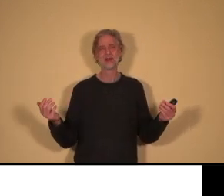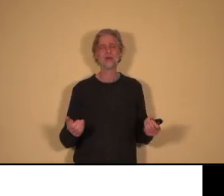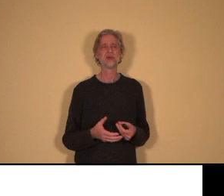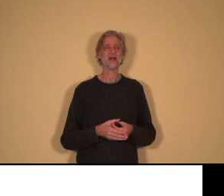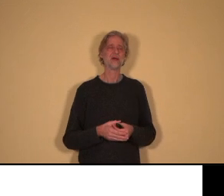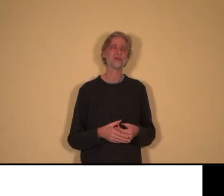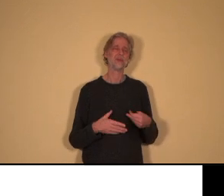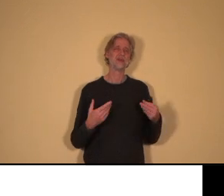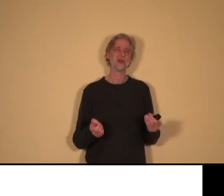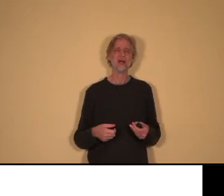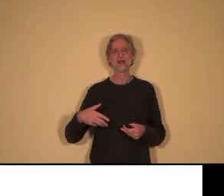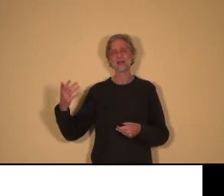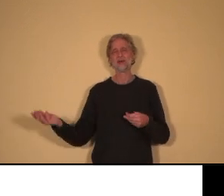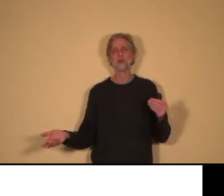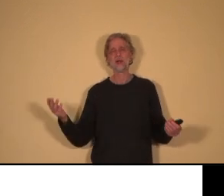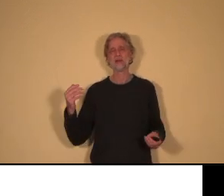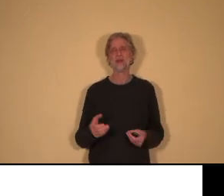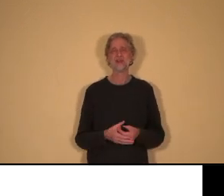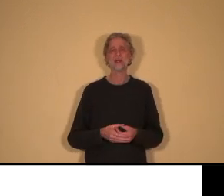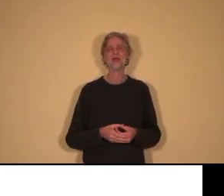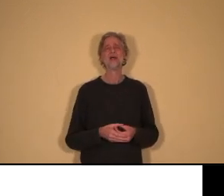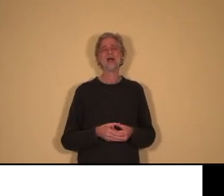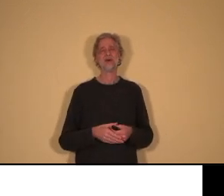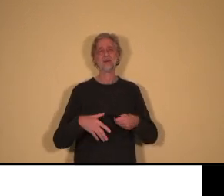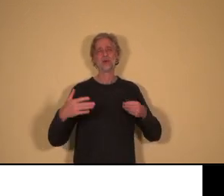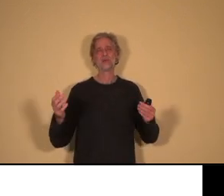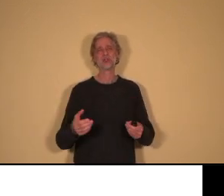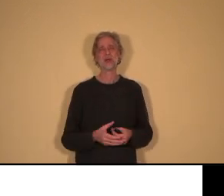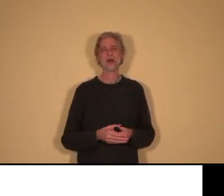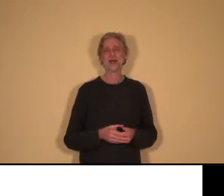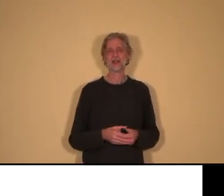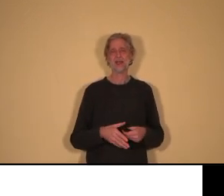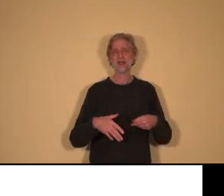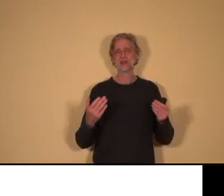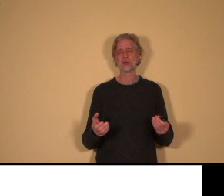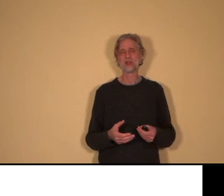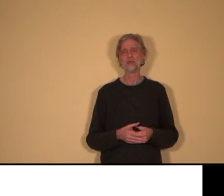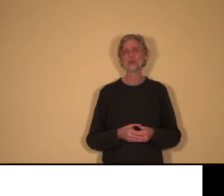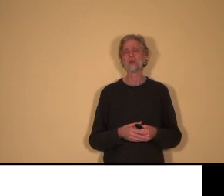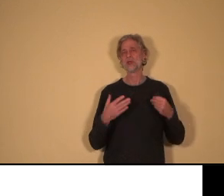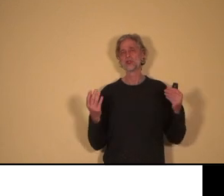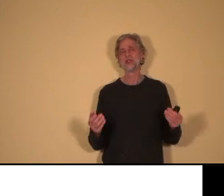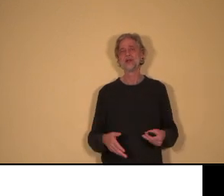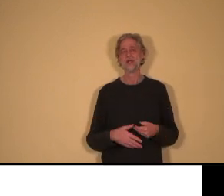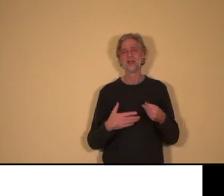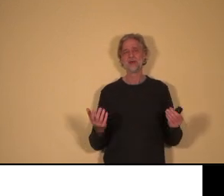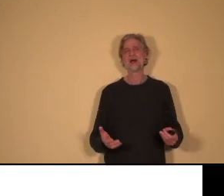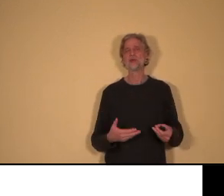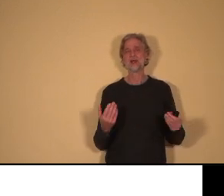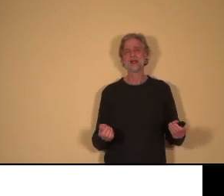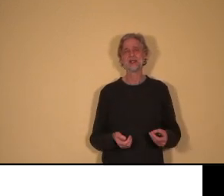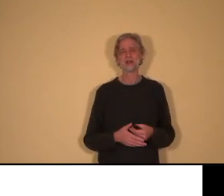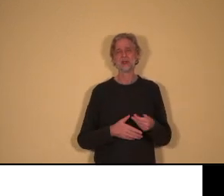Wind ist ja auch nur eine andere Form der Solarenergie. Wir haben ungleichmäßige Erwärmungen verschiedener Bereiche der Erde, dadurch Luftdruckunterschiede, die